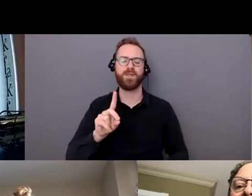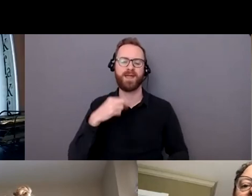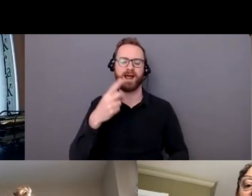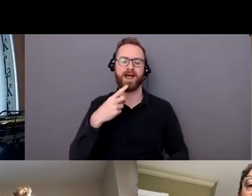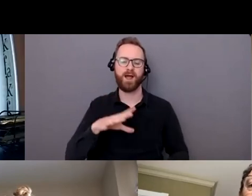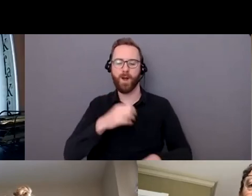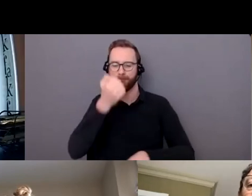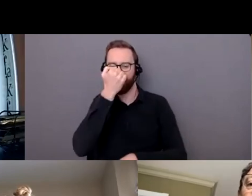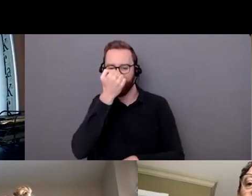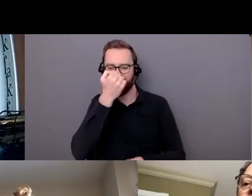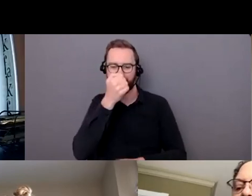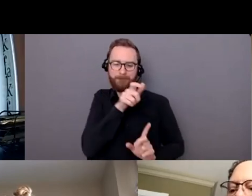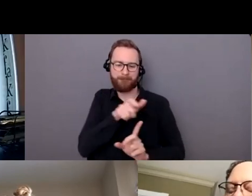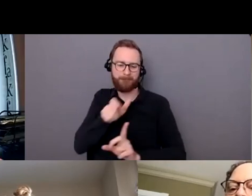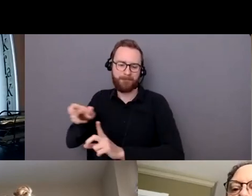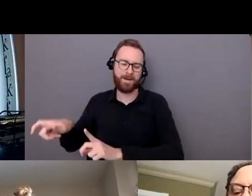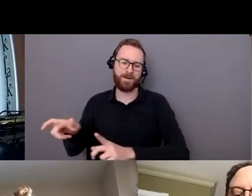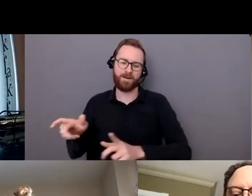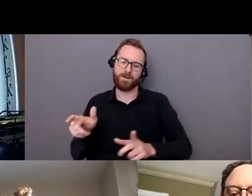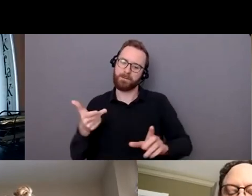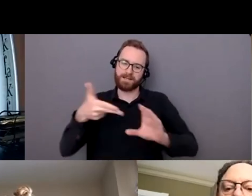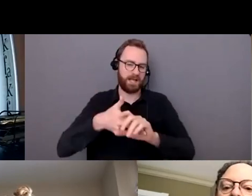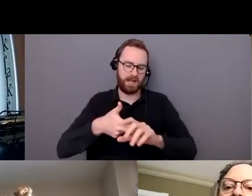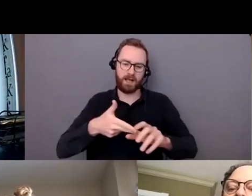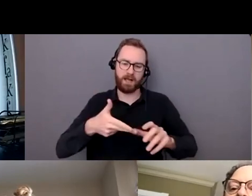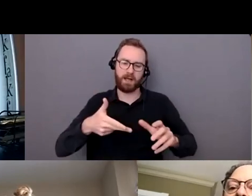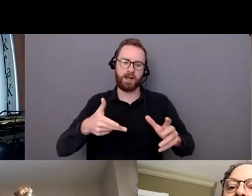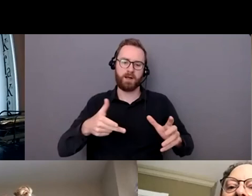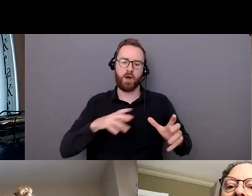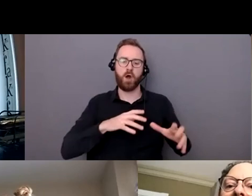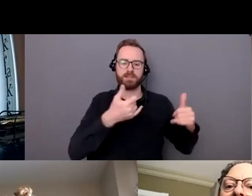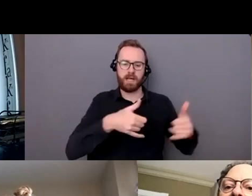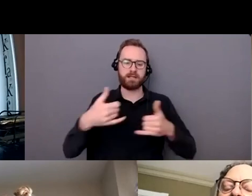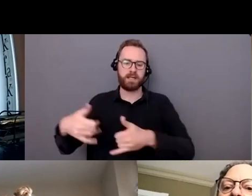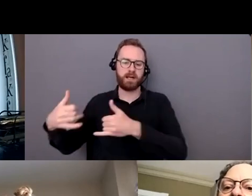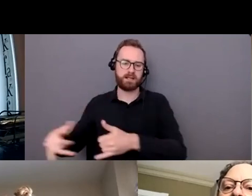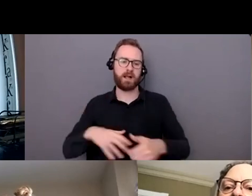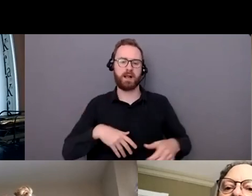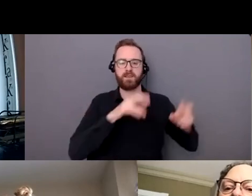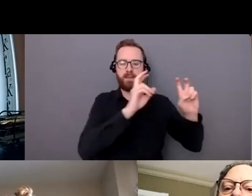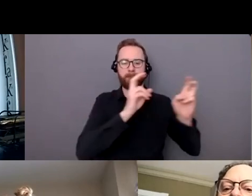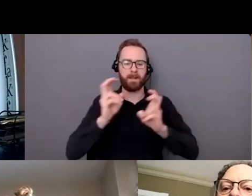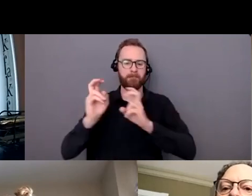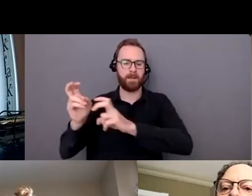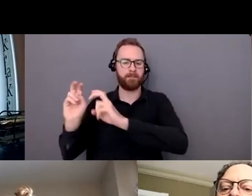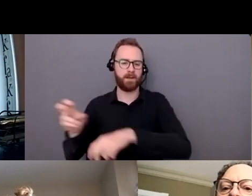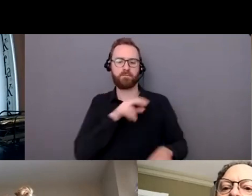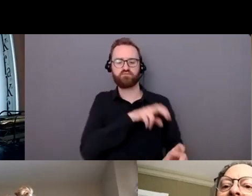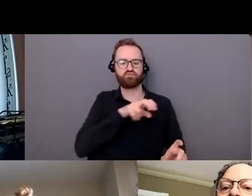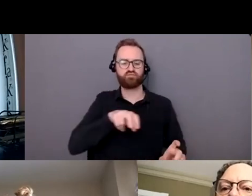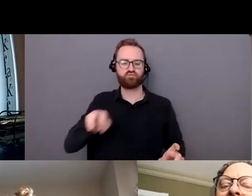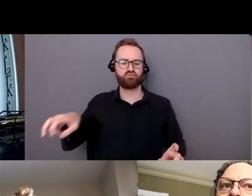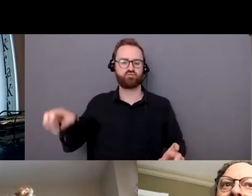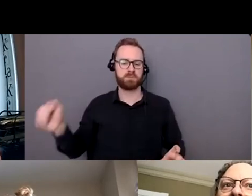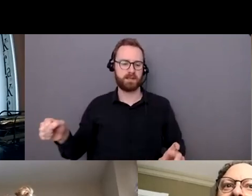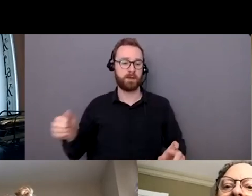avatar, donc on est présent. Puis là, on va dans des différentes salles, il y a des sujets de discussion affichés, les gens se déplacent, puis quand ils arrivent dans une